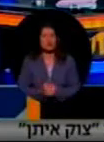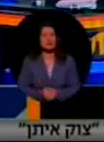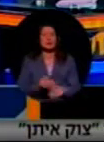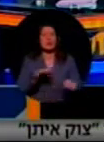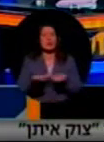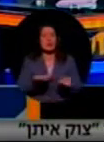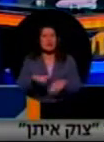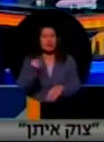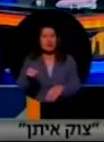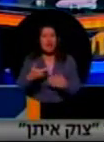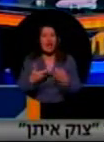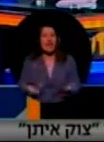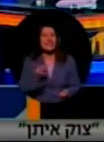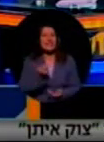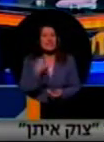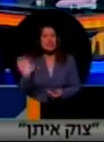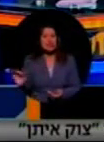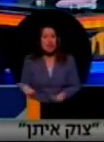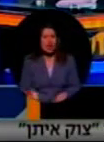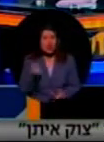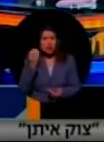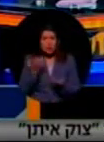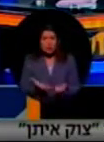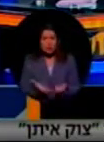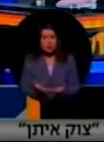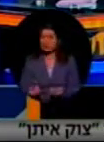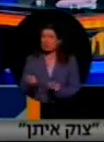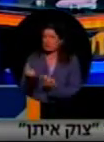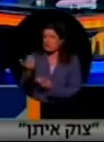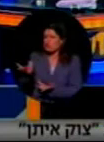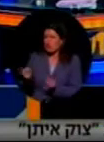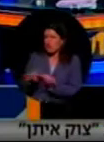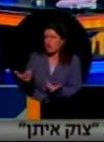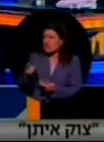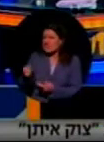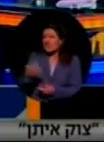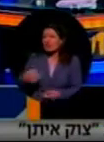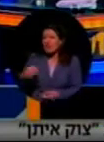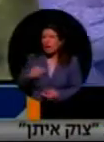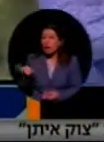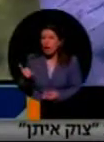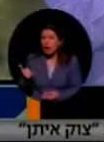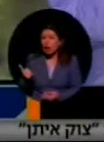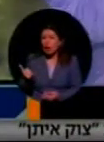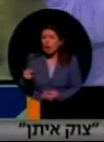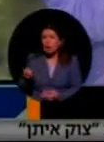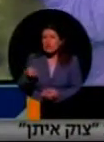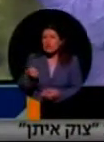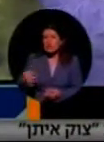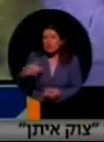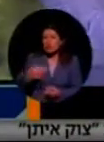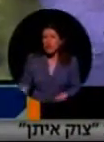לממשלה אין כסף משלה. תפסיק עם השטויות, אני שומע. מה זה כסף משלה? זה כסף שלנו. בדיוק. מעולה. אז בתוך התקציב הזה,